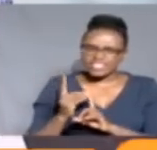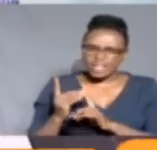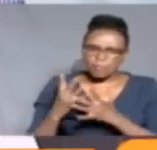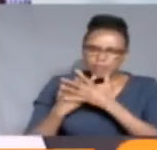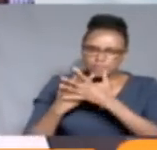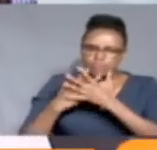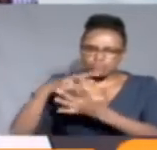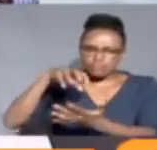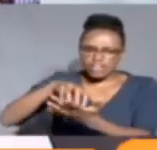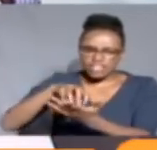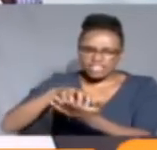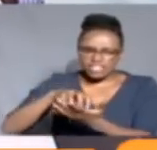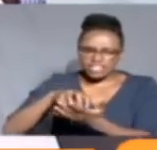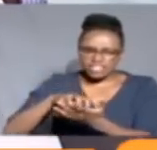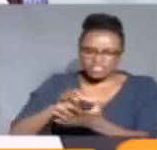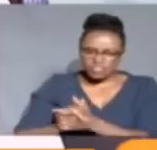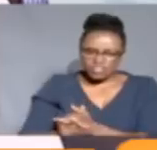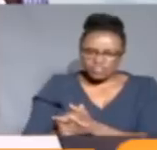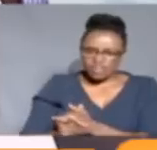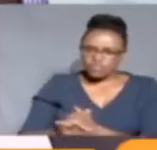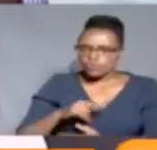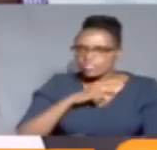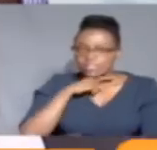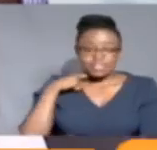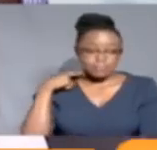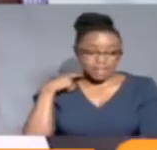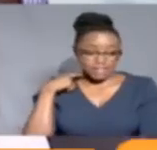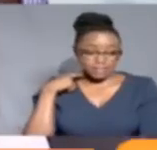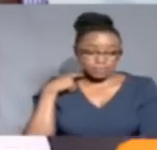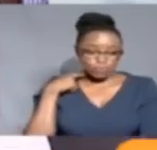nilishikiwa na kesi ya mada